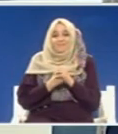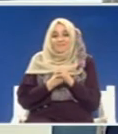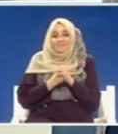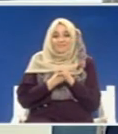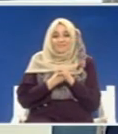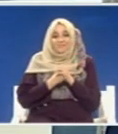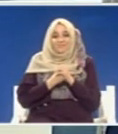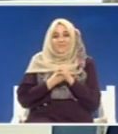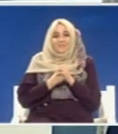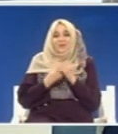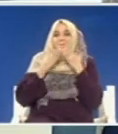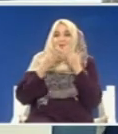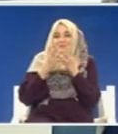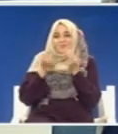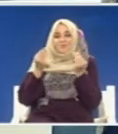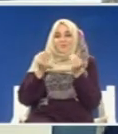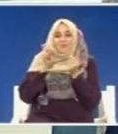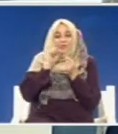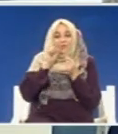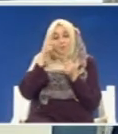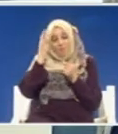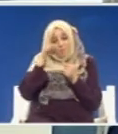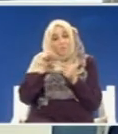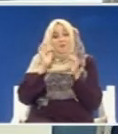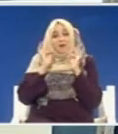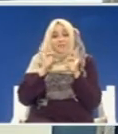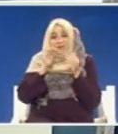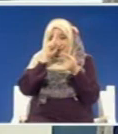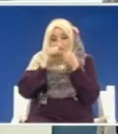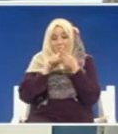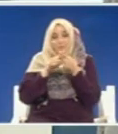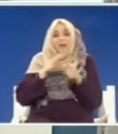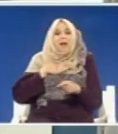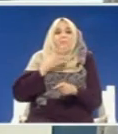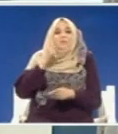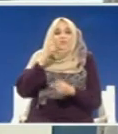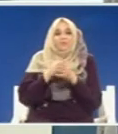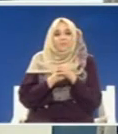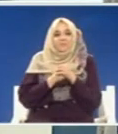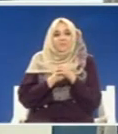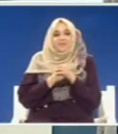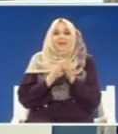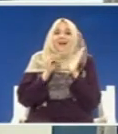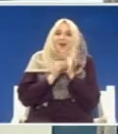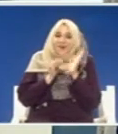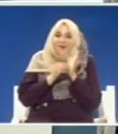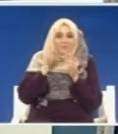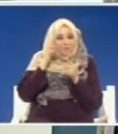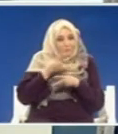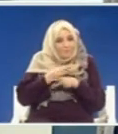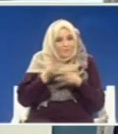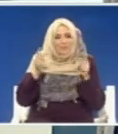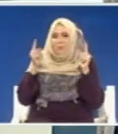وأستاذنا وبركتنا أبو عبد السلام على هذه الكلمات عن حب الله. تحدثنا طبعا تعميما للفائدة أيضا وفي